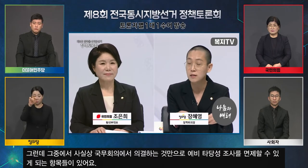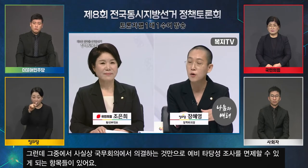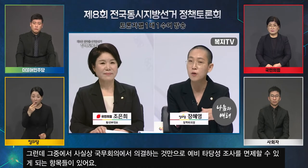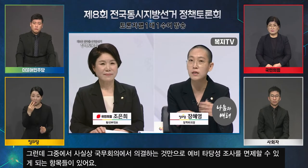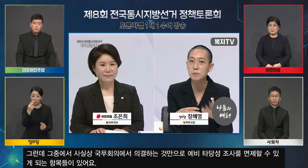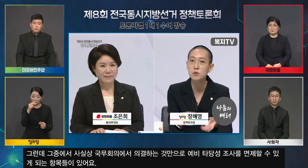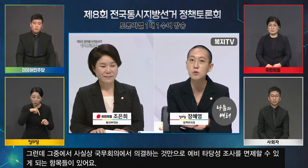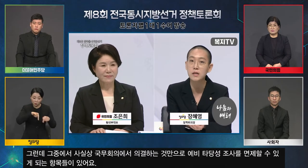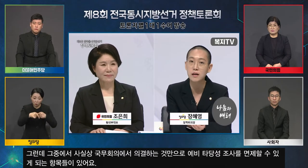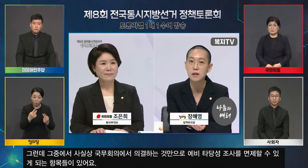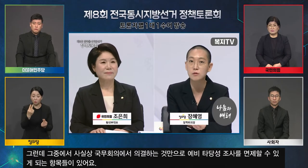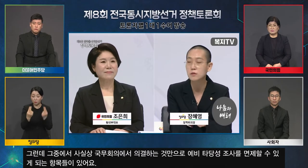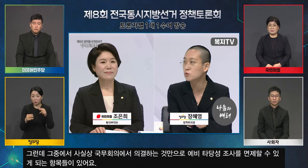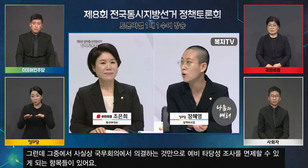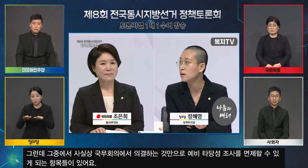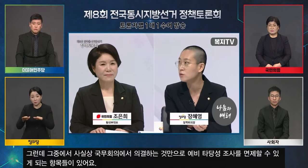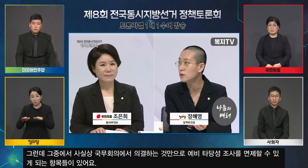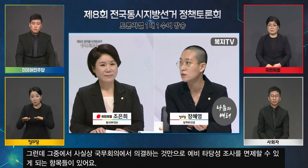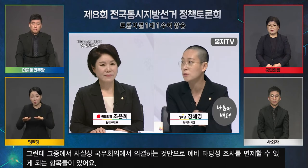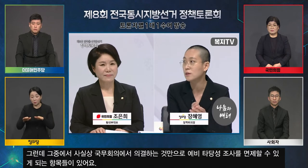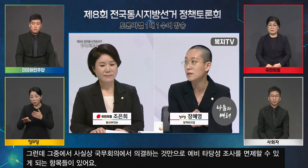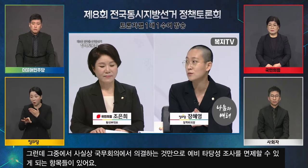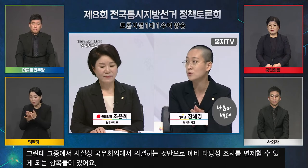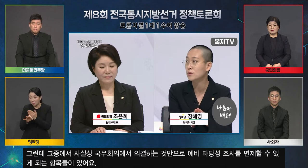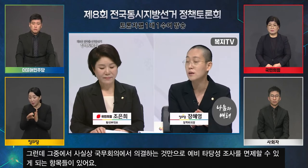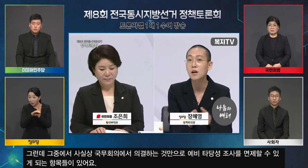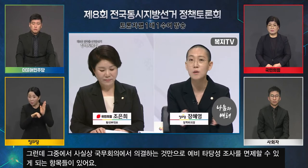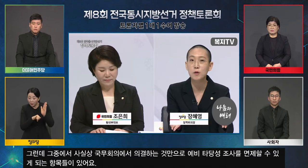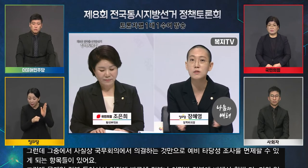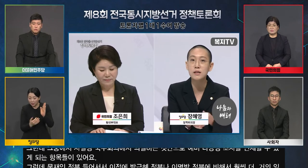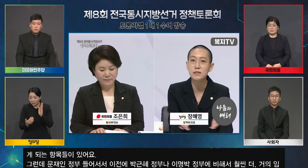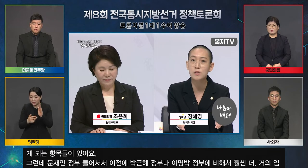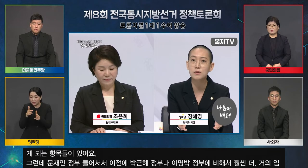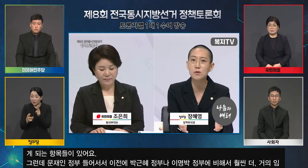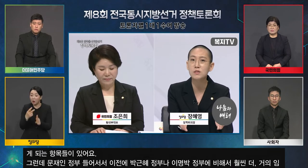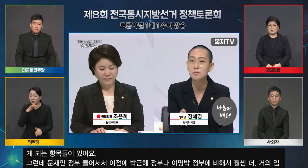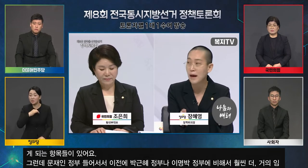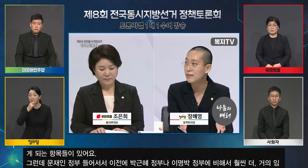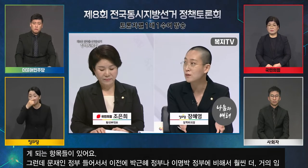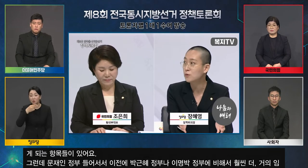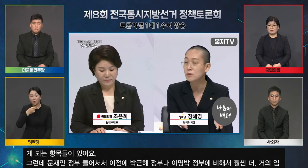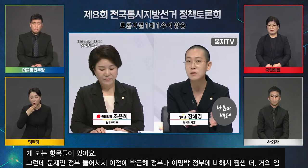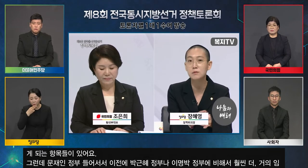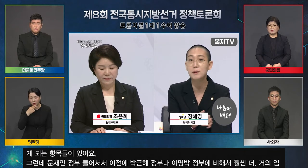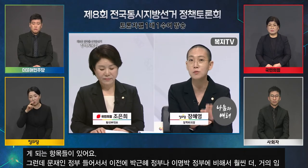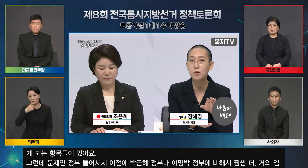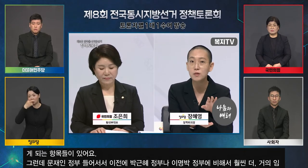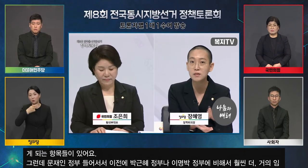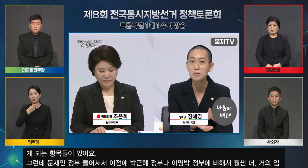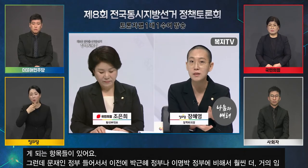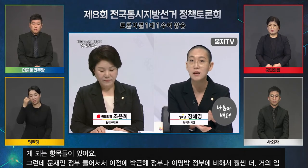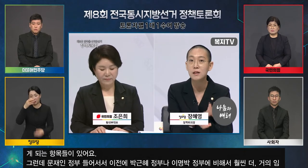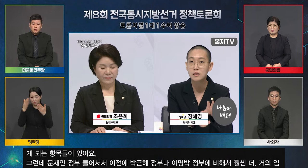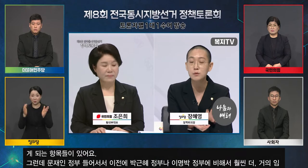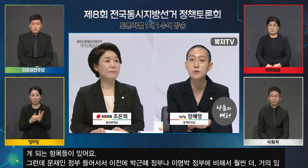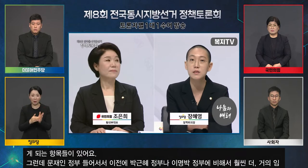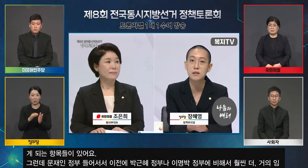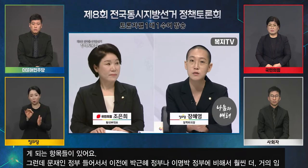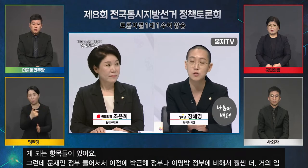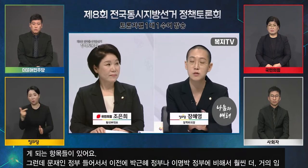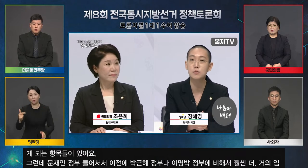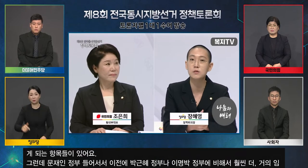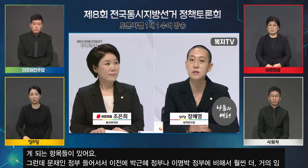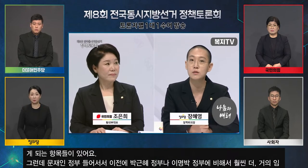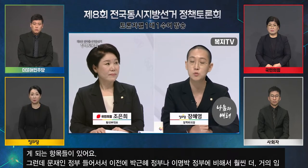거의 임의조항에 가까운 그 조항을 통해서 예비타당성 조사를 면제한 사업들이 훨씬 많았고 그 금액도 컸습니다. 그